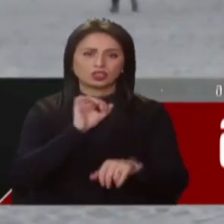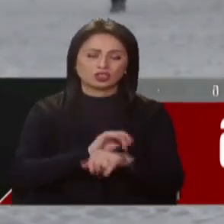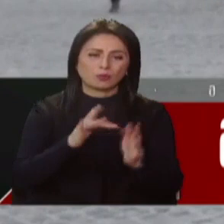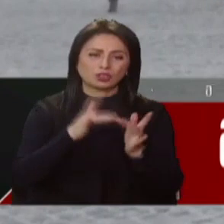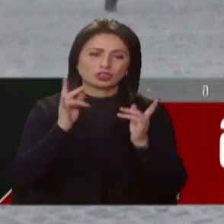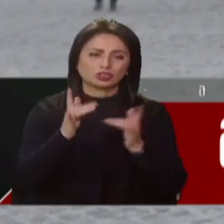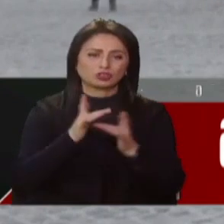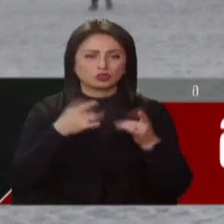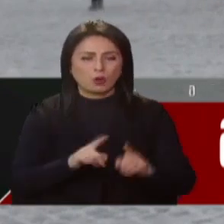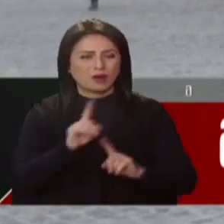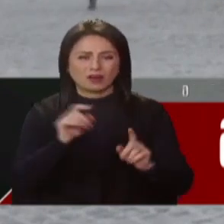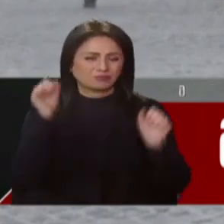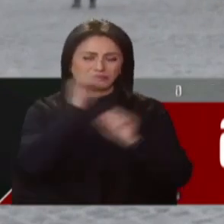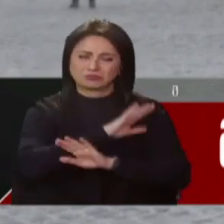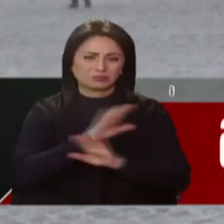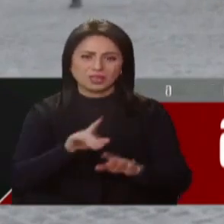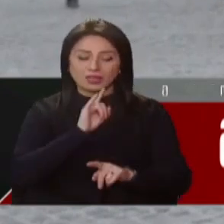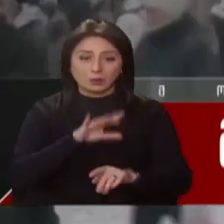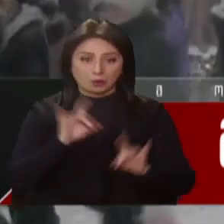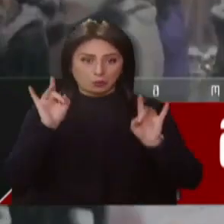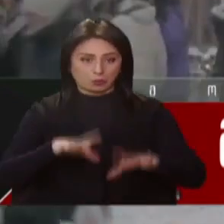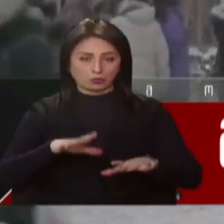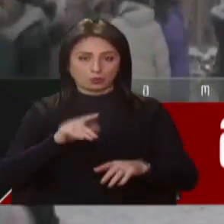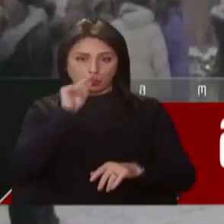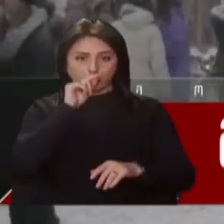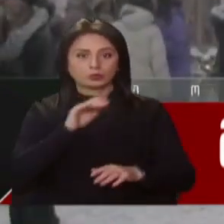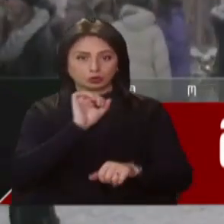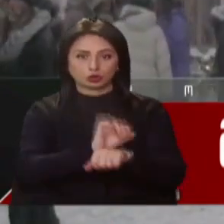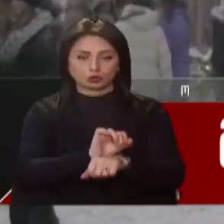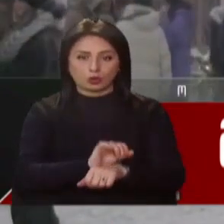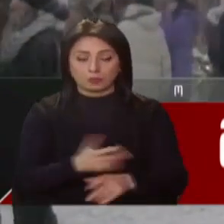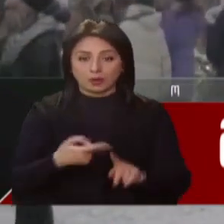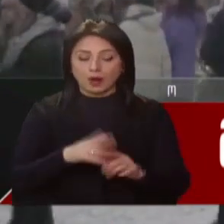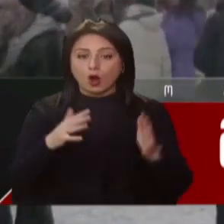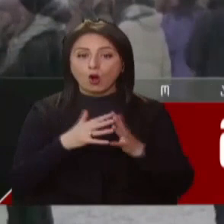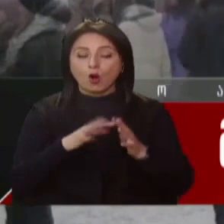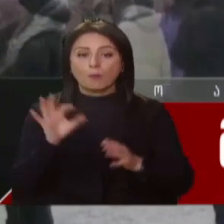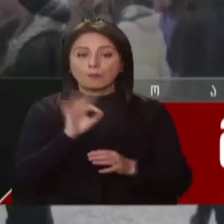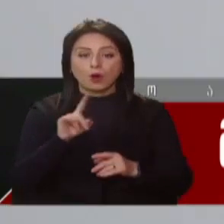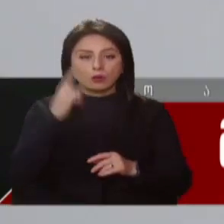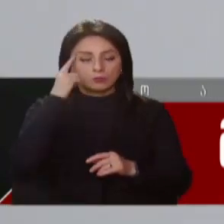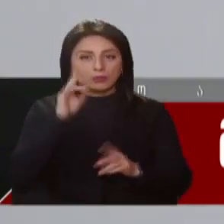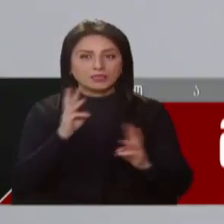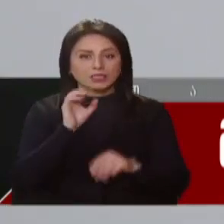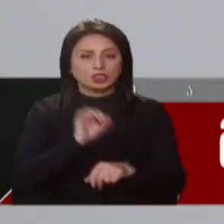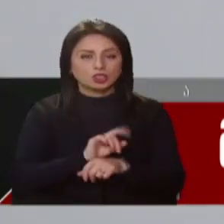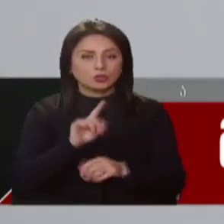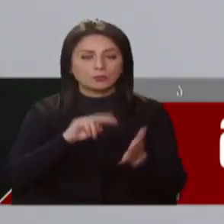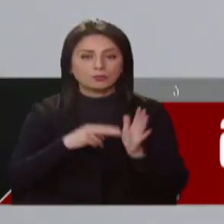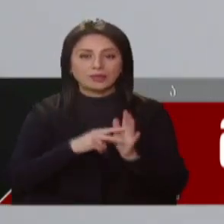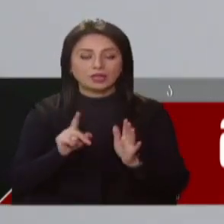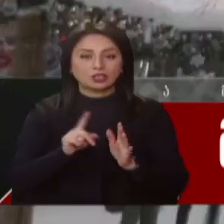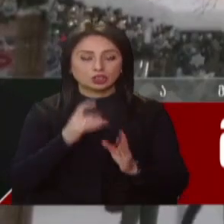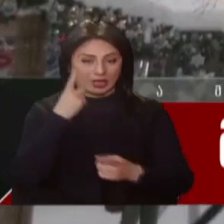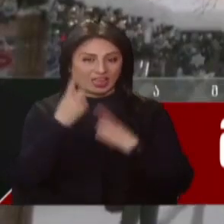საშობაოდ, ამიტომ პუტინის განკარგულება განსაკუთრებით მოულოდნელი აღმოჩნდა. ომის შესწავლის ინსტიტუტში რუსეთის მიერ ცეცხლის შეწყვეტის ცალმხრივად